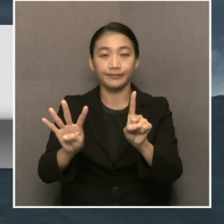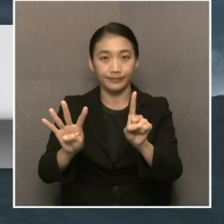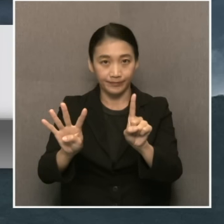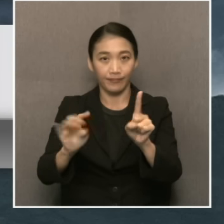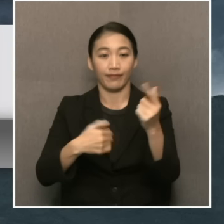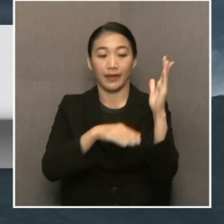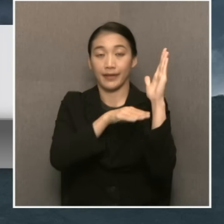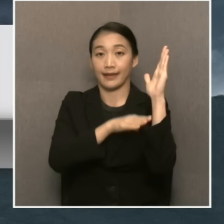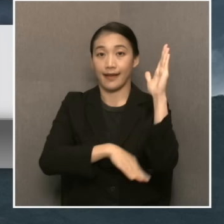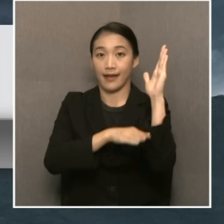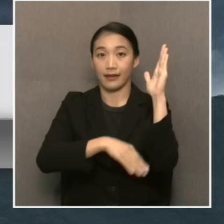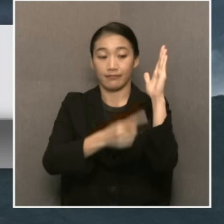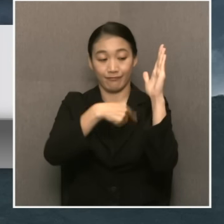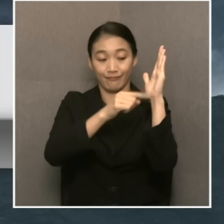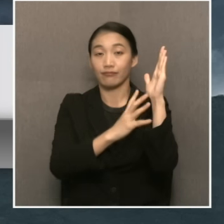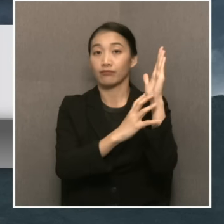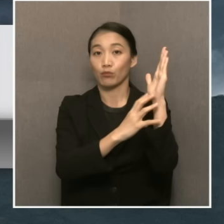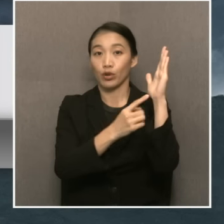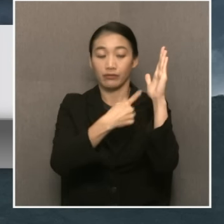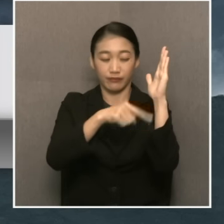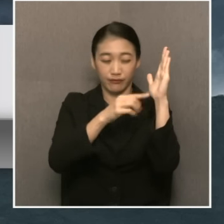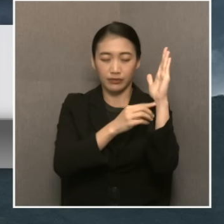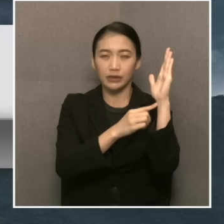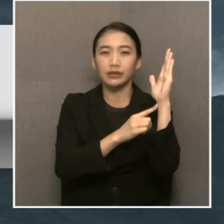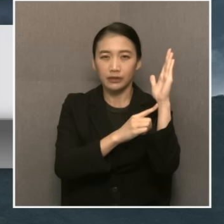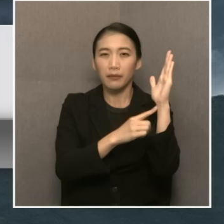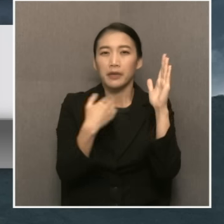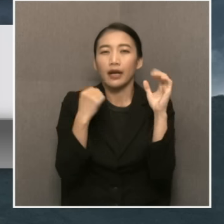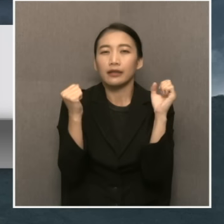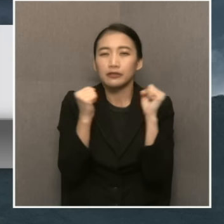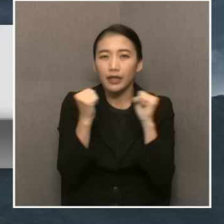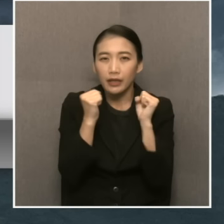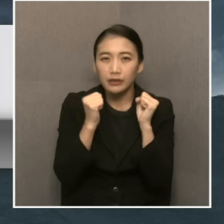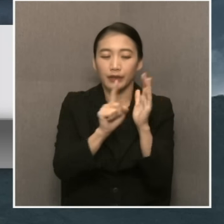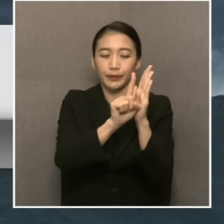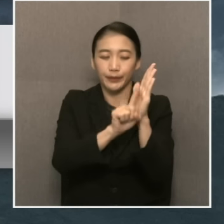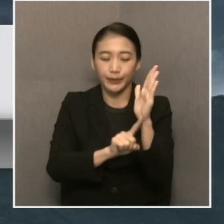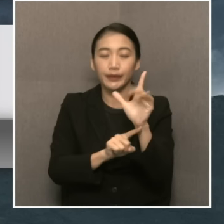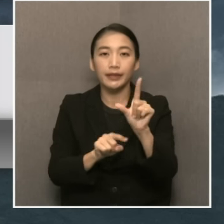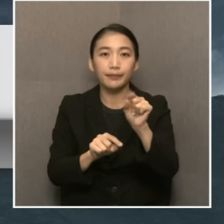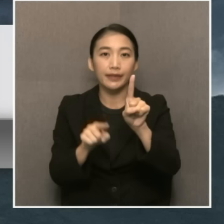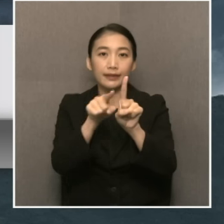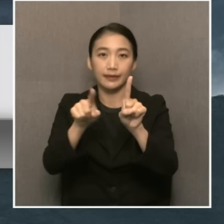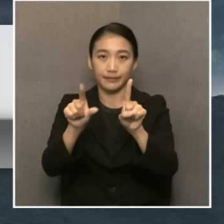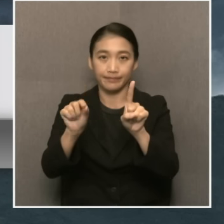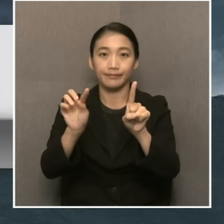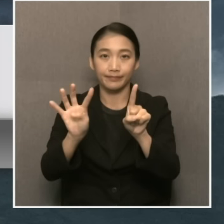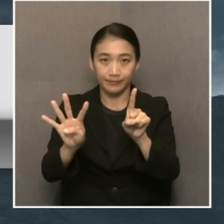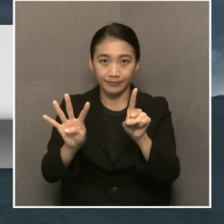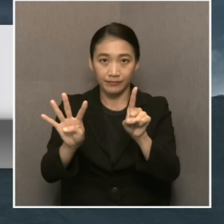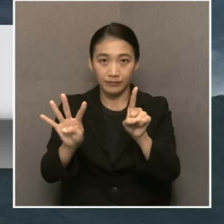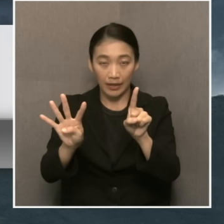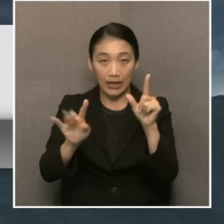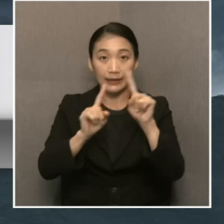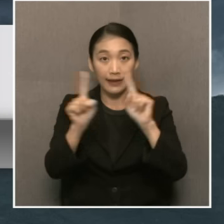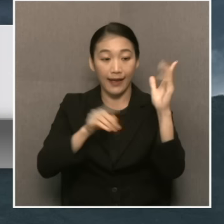ของพื้นที่ภาคใต้ตอนบนของภาคจะมีอากาศเย็นค่ะอุณหภูมิต่ำสุด21ถึง24องศาเซลเซียสส่วนต